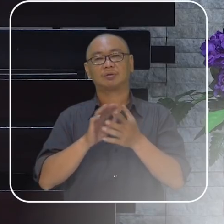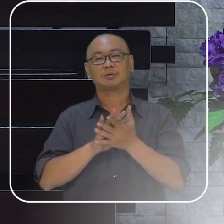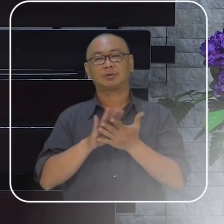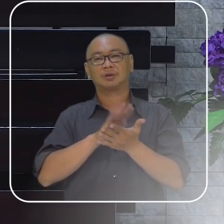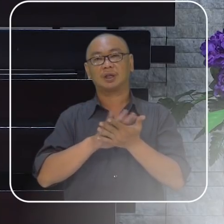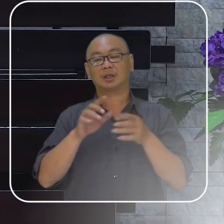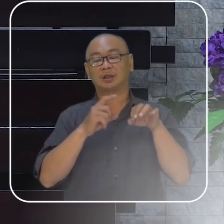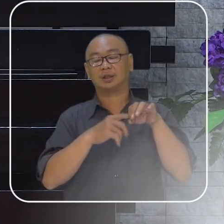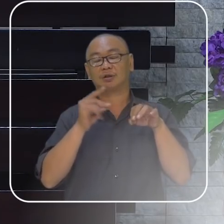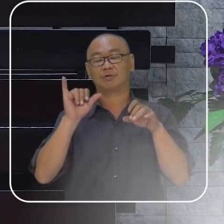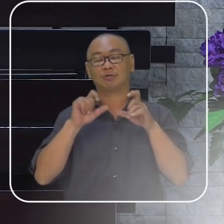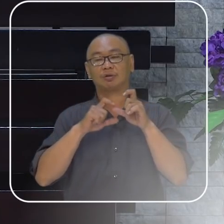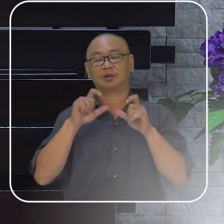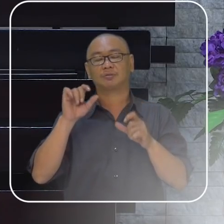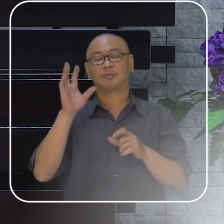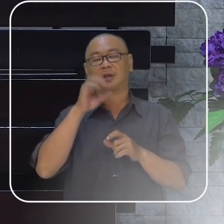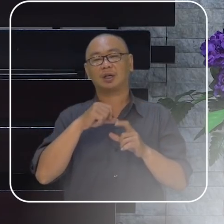QRIS menggunakan aplikasi